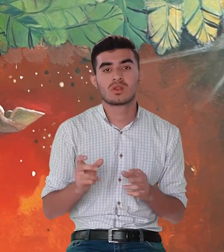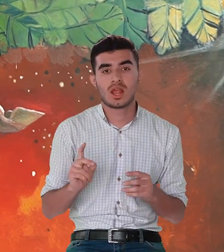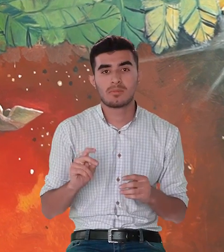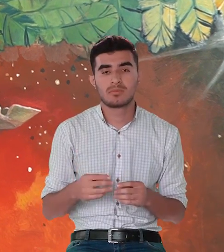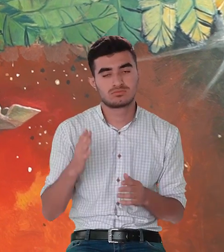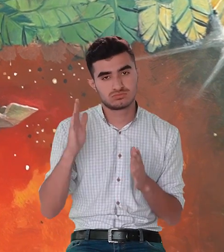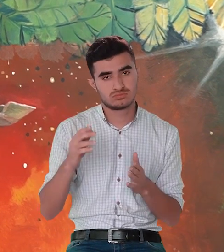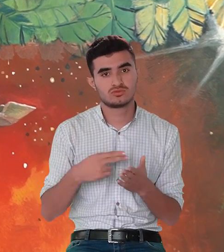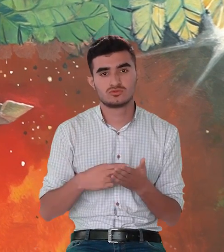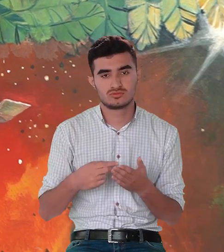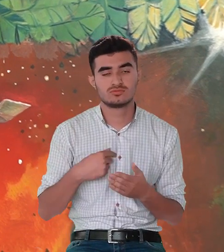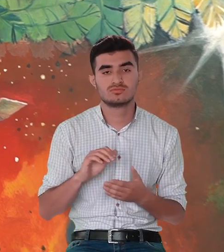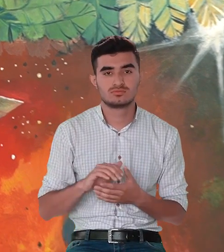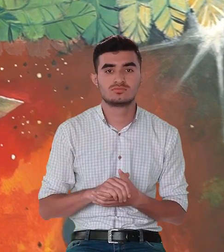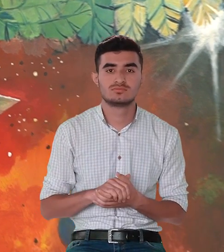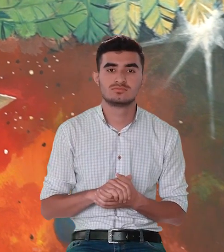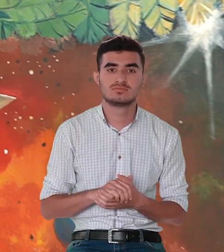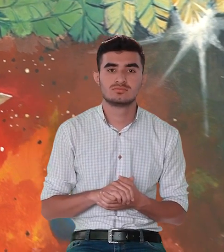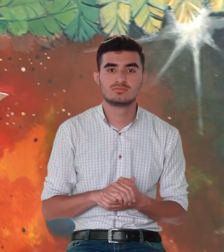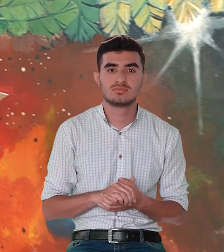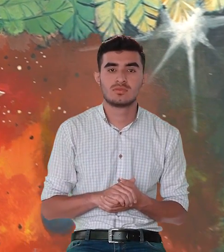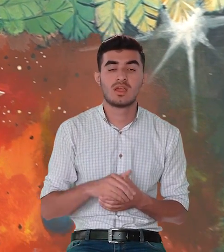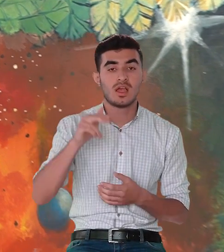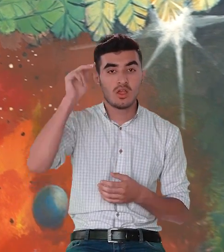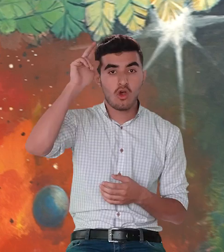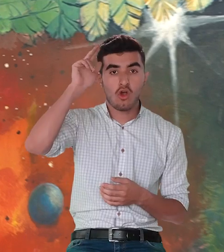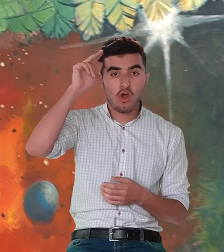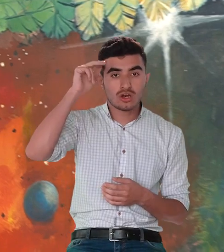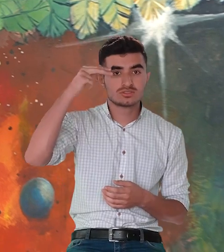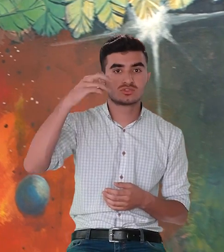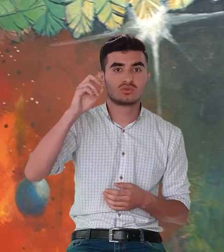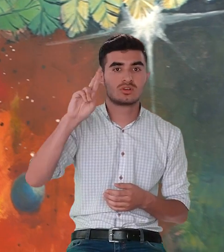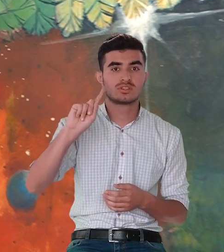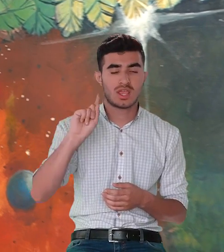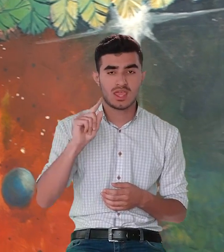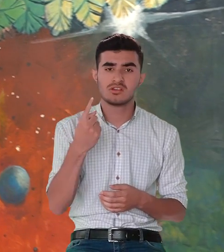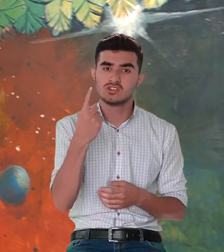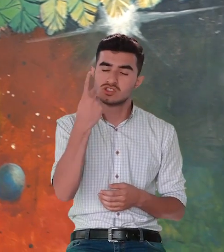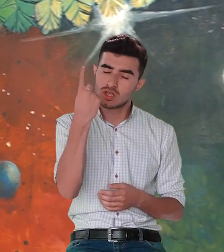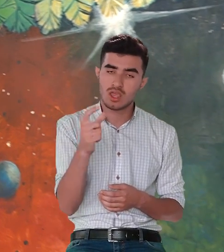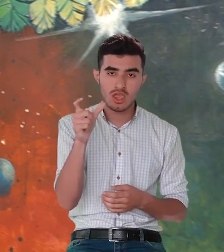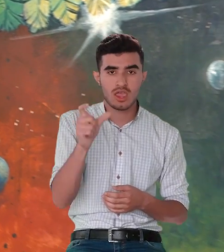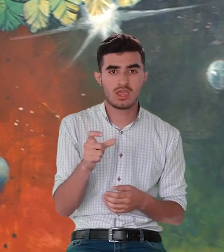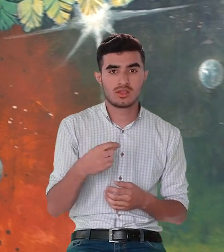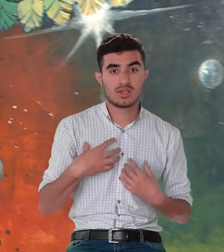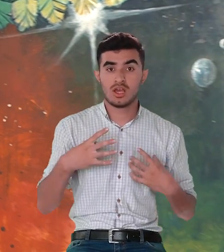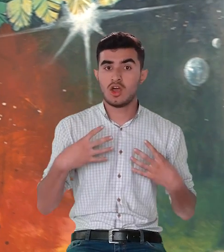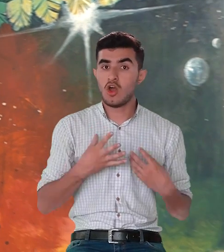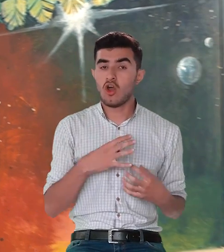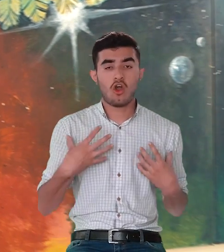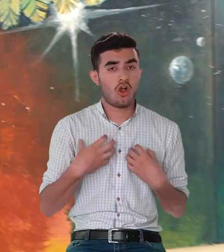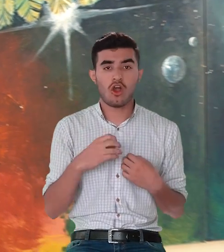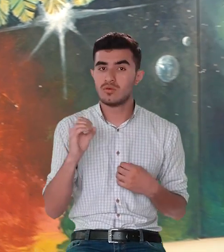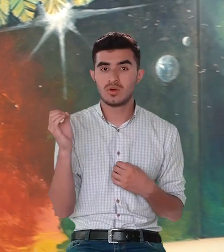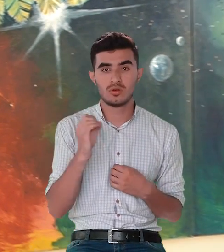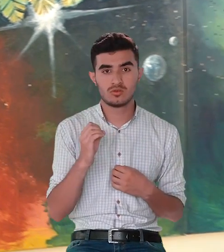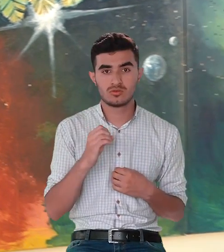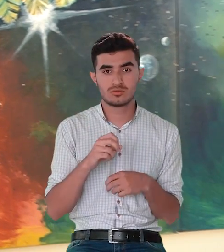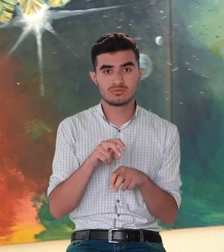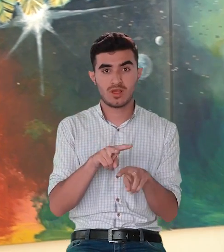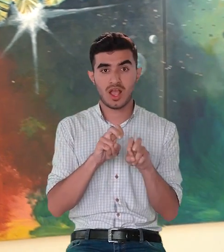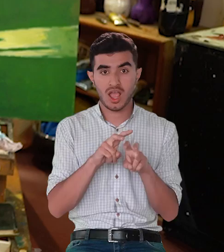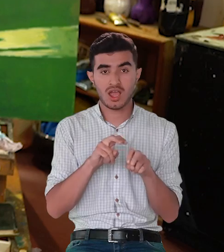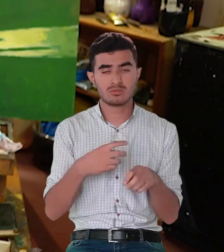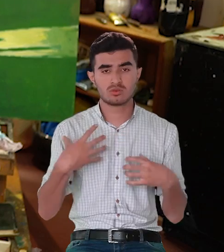اے سمپلی کیا ہے کہ ان کے پیچھے وائٹ ہارس جو ہے اس کے پیچھے جو روشنی ہے وہی اس کو ہم نے ان کو سمبلائز کیا